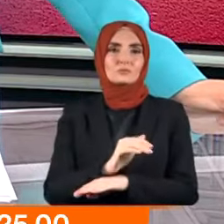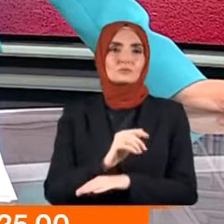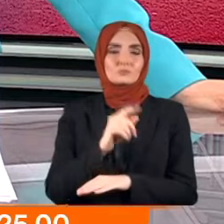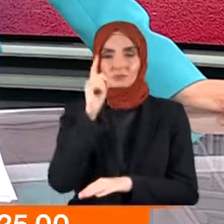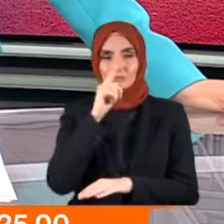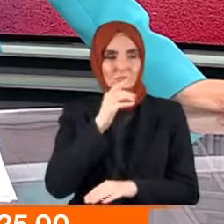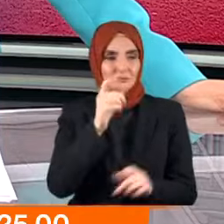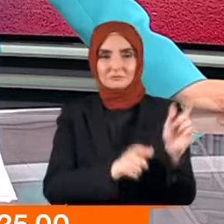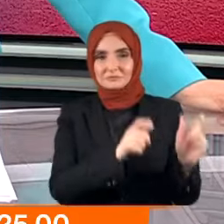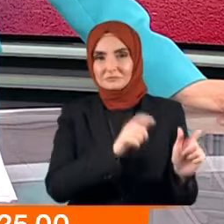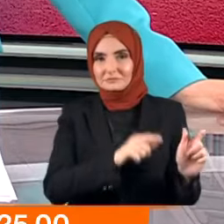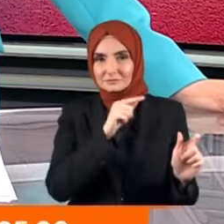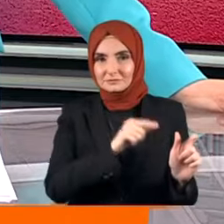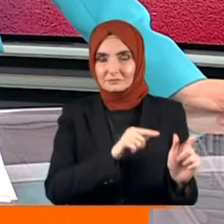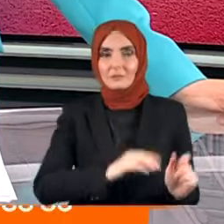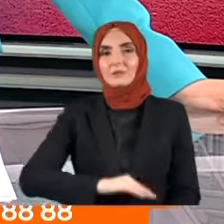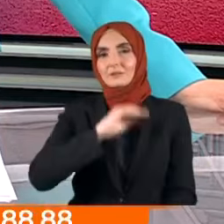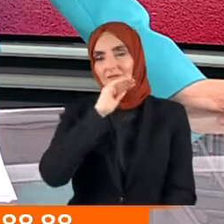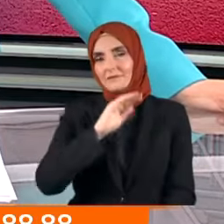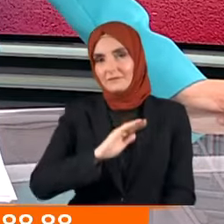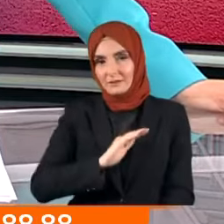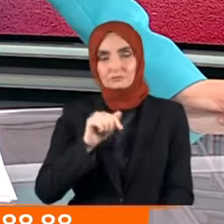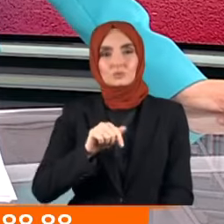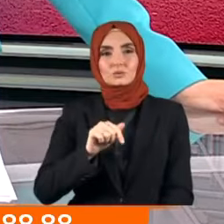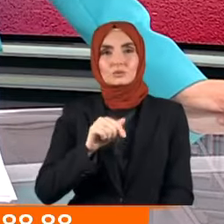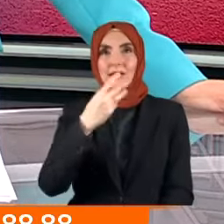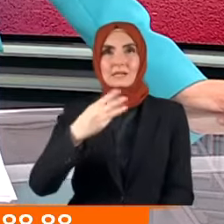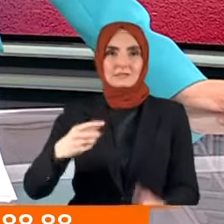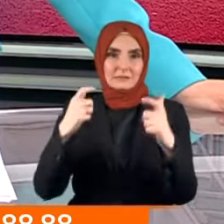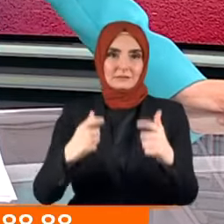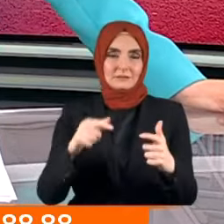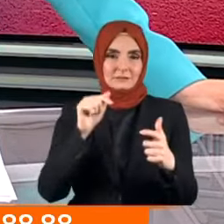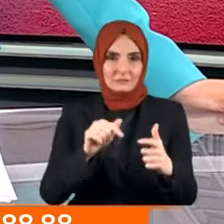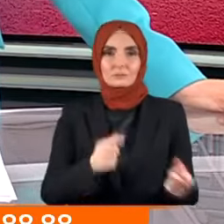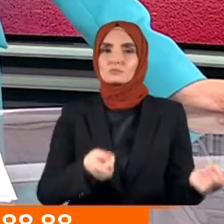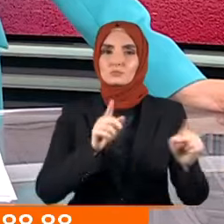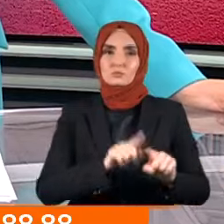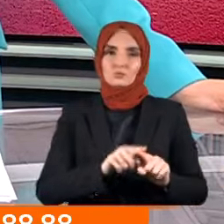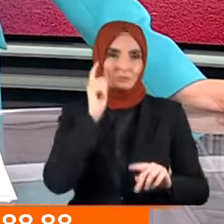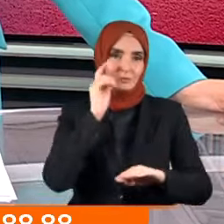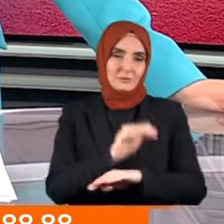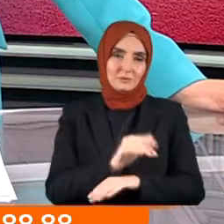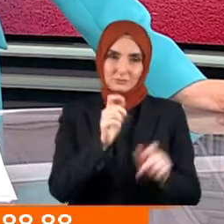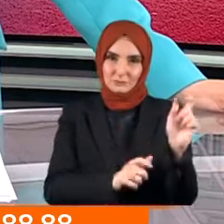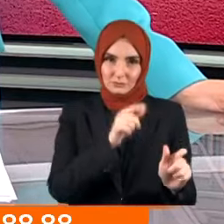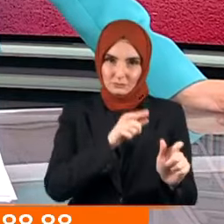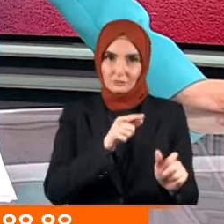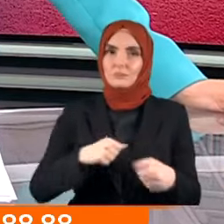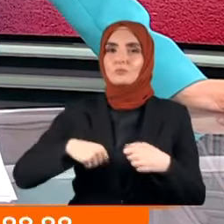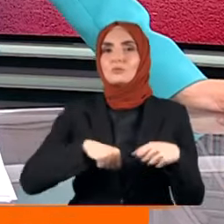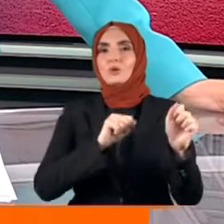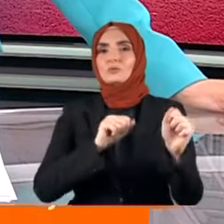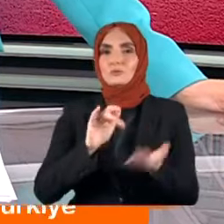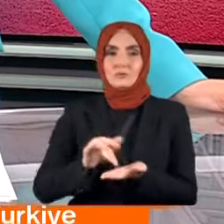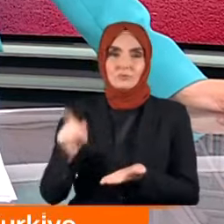getirmiş durumda. Canı yananlar bugün ilçede bir araya geldi ve sonu gelmeyene o cezaları yüksek sesle protesto ettiler. Tekrar